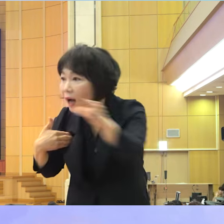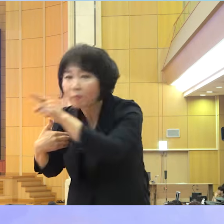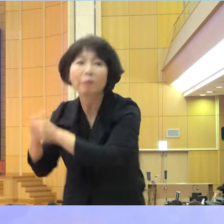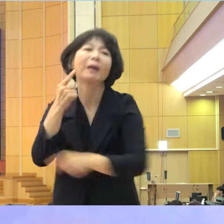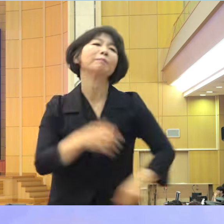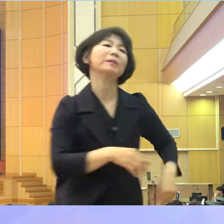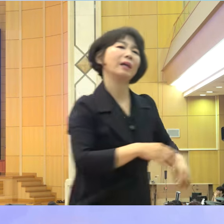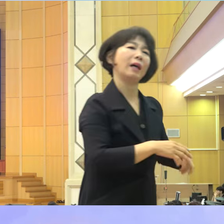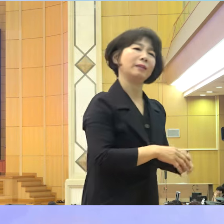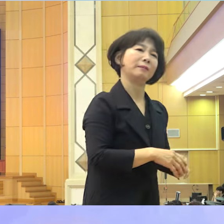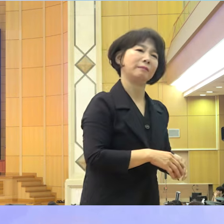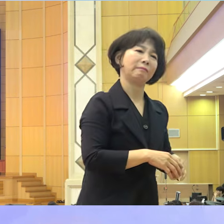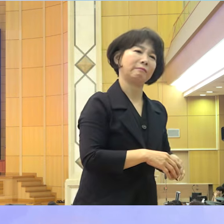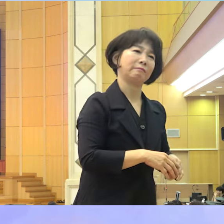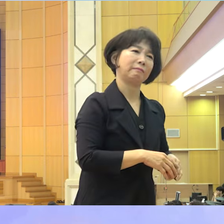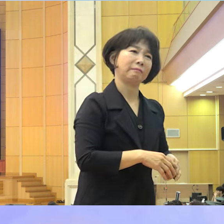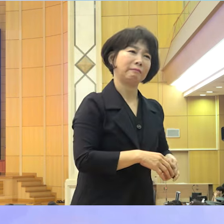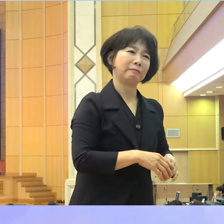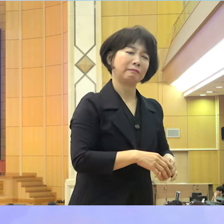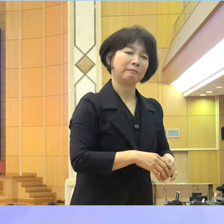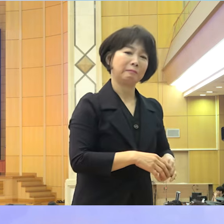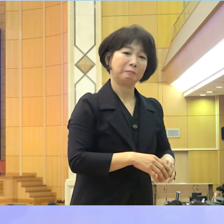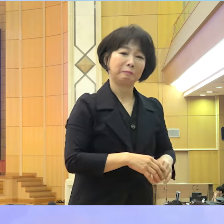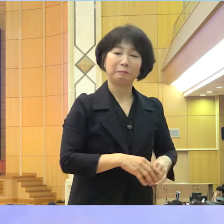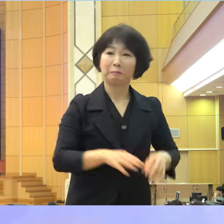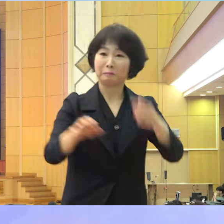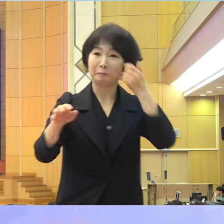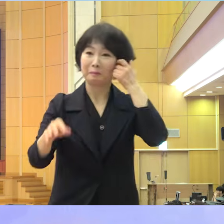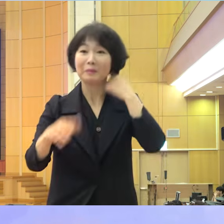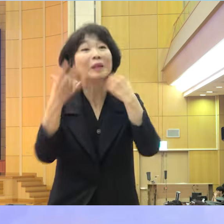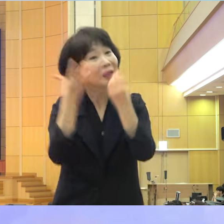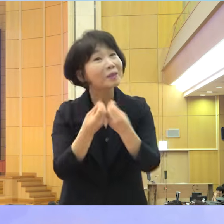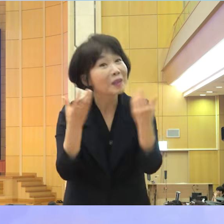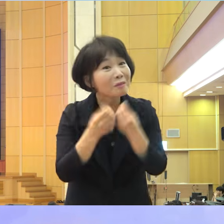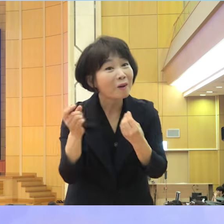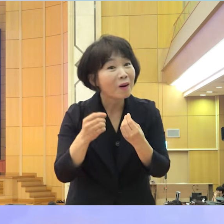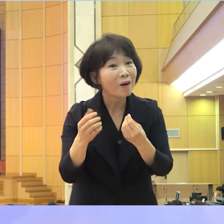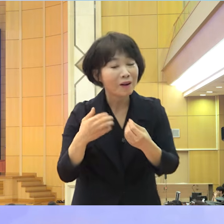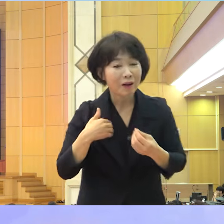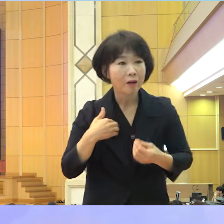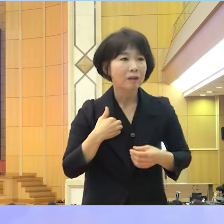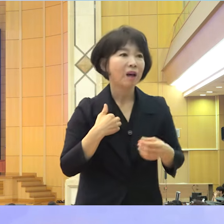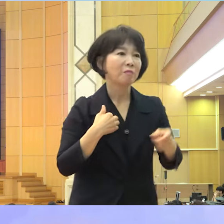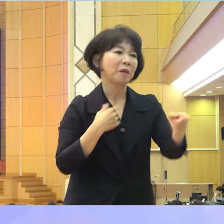말이에요. 예를 들어서 내 친구가 내 빚을